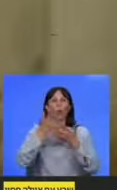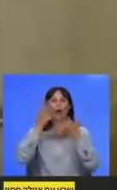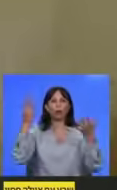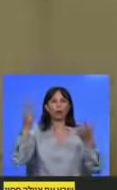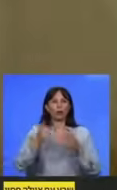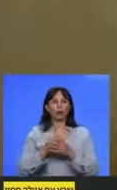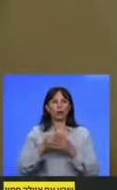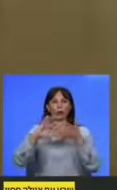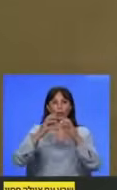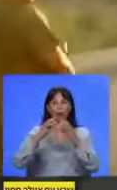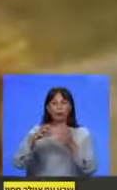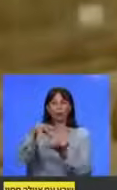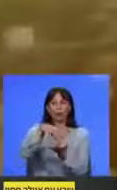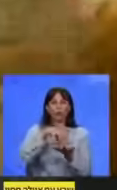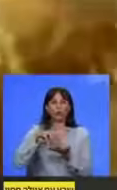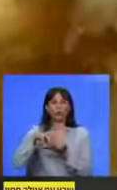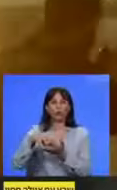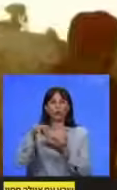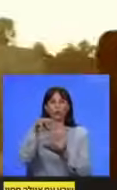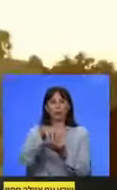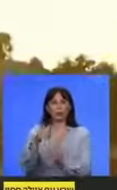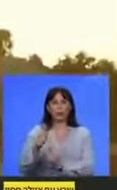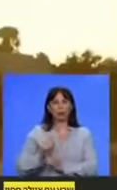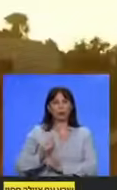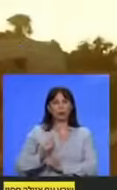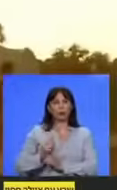קיבוצים, יישובים, בסיסים צבאיים.